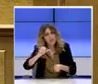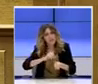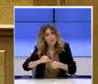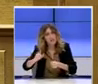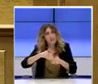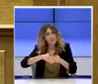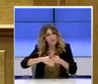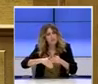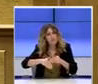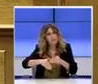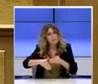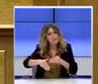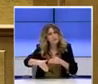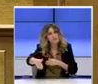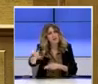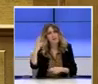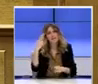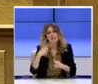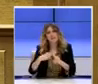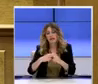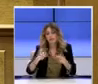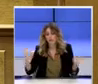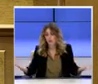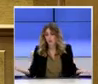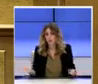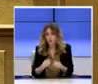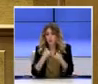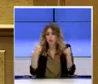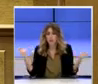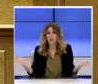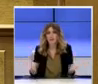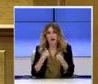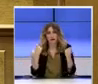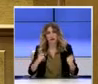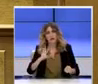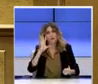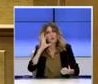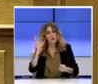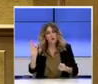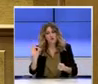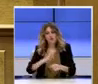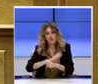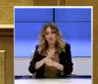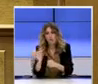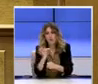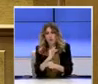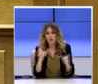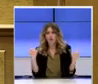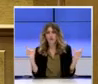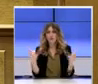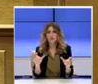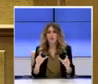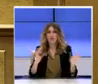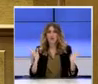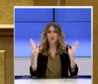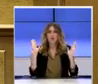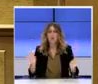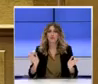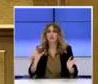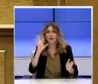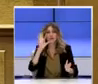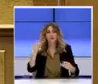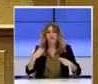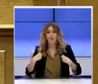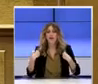να σταθεροποιηθεί αυτή η κατάσταση. Να δουλέψουμε για να υπάρξει ένα αίσθημα σταθερότητας και ασφάλειας στους